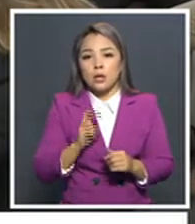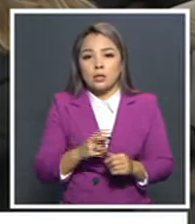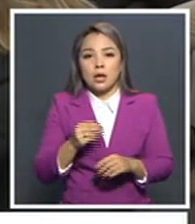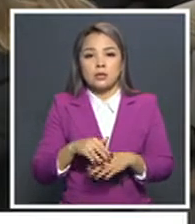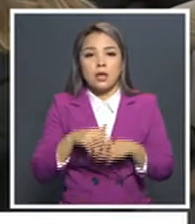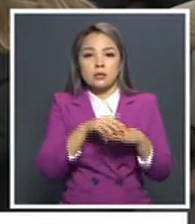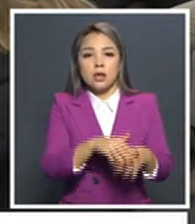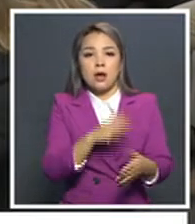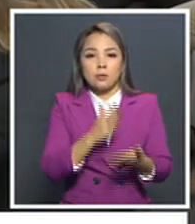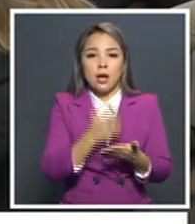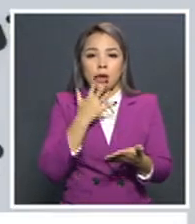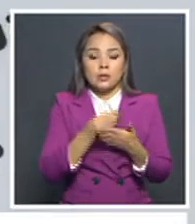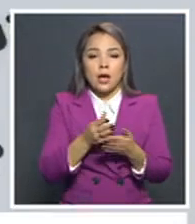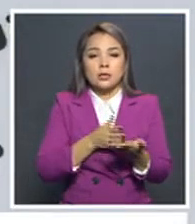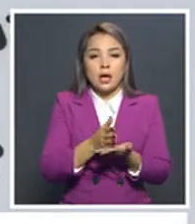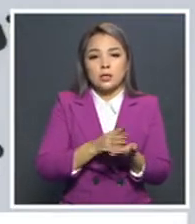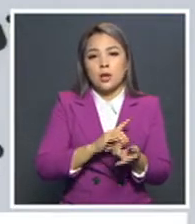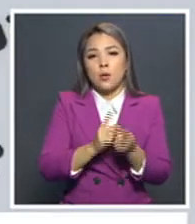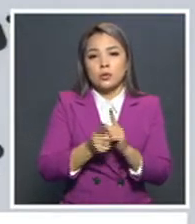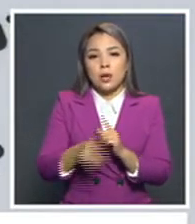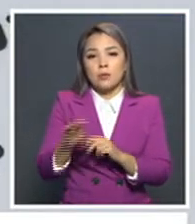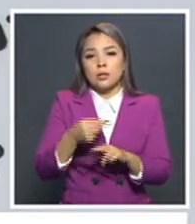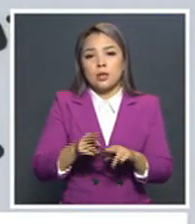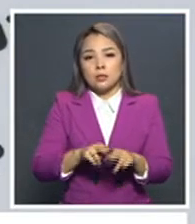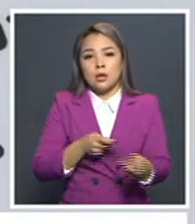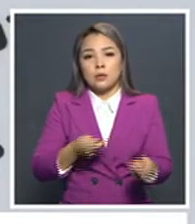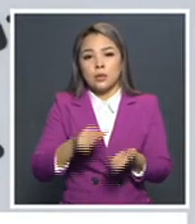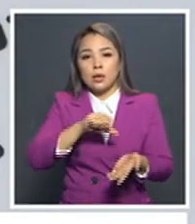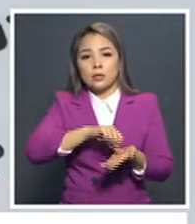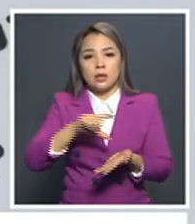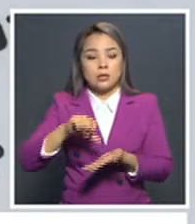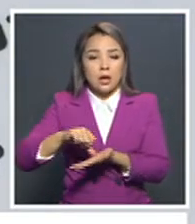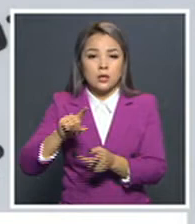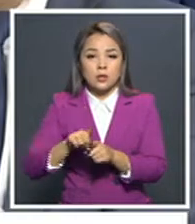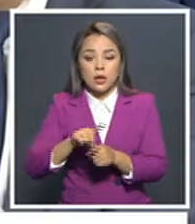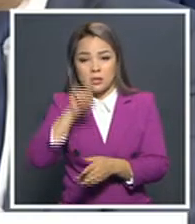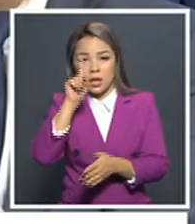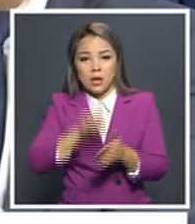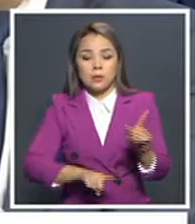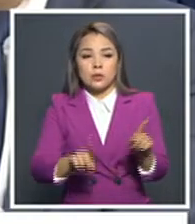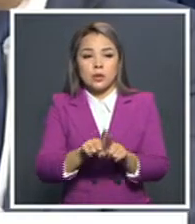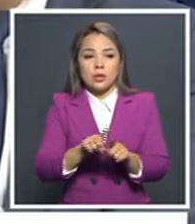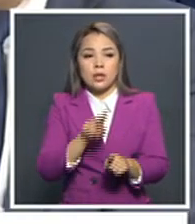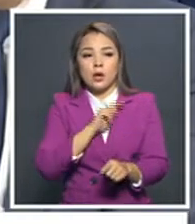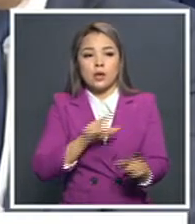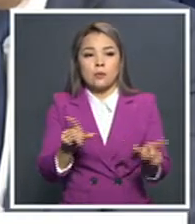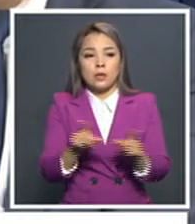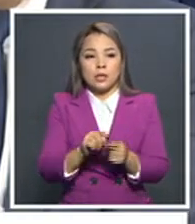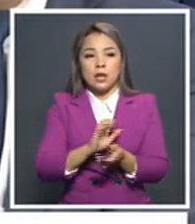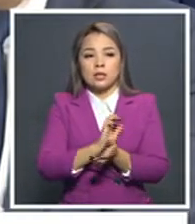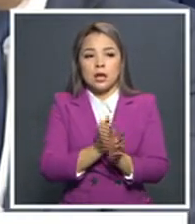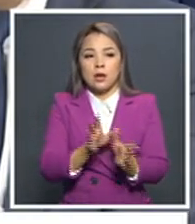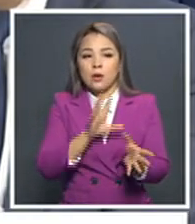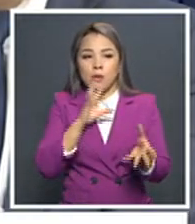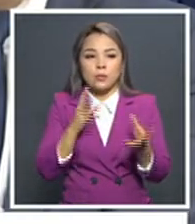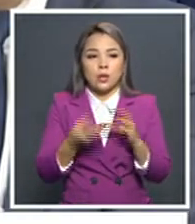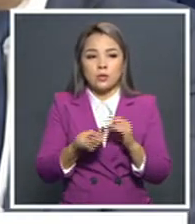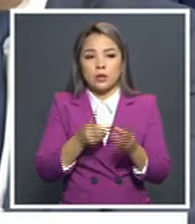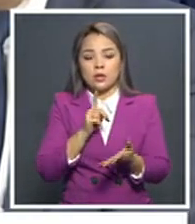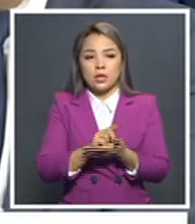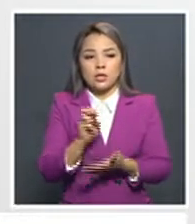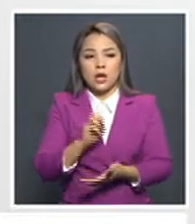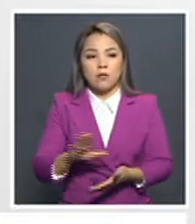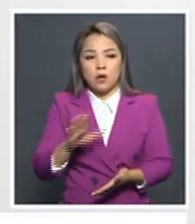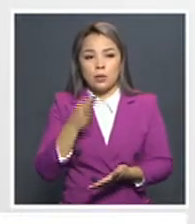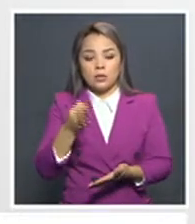құйған. Соңғы саяси өзгерістер билік сабақтастығы, сенімге құрылған екі жақты қатынасты онан әрі нығайтады деп отыр Еуропа